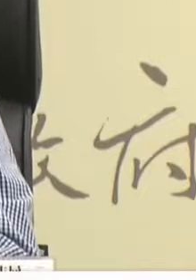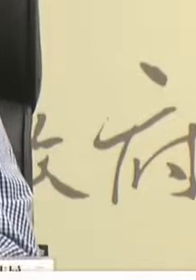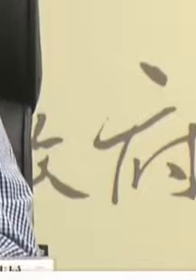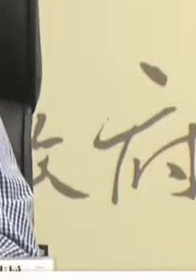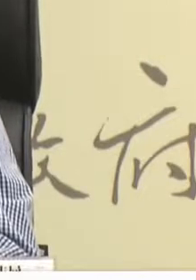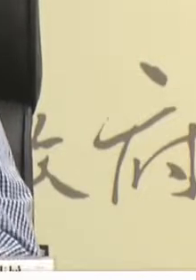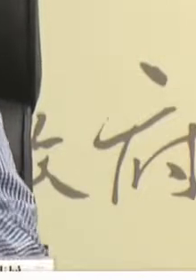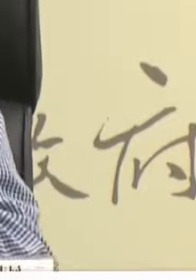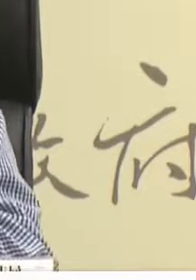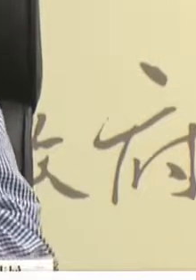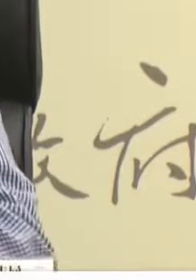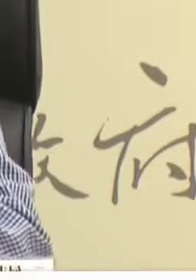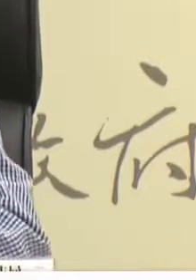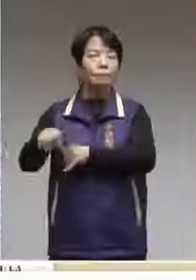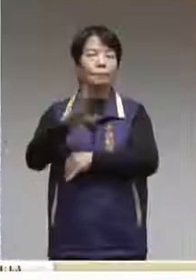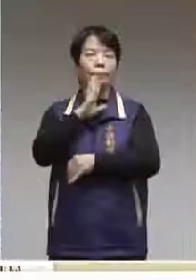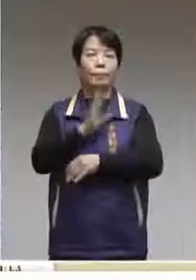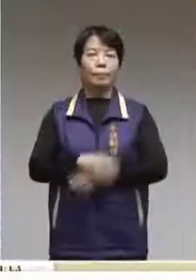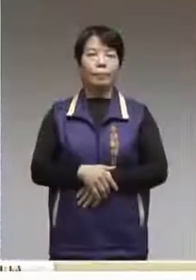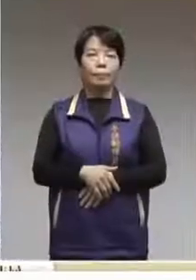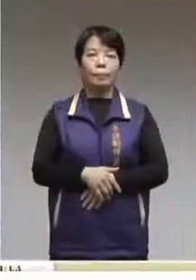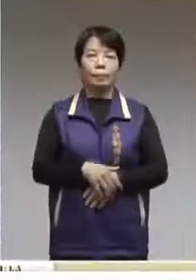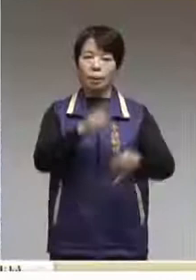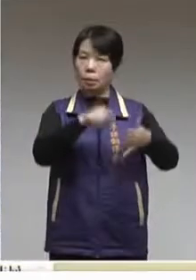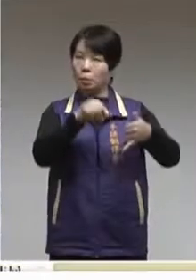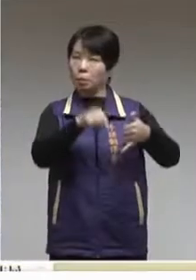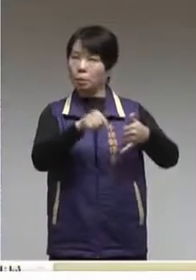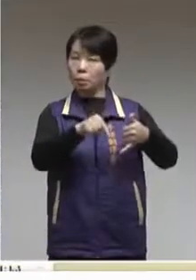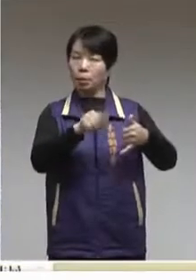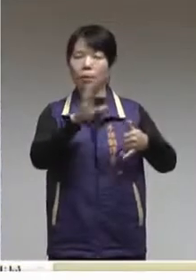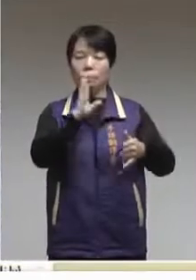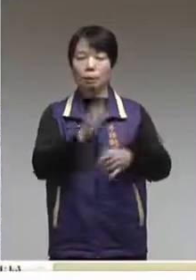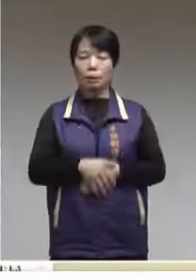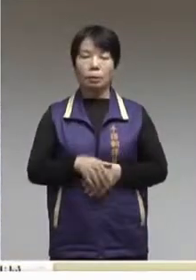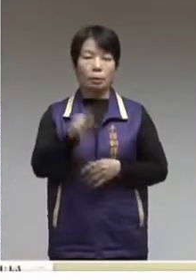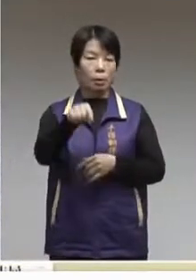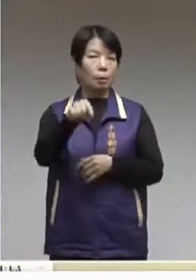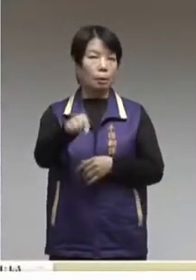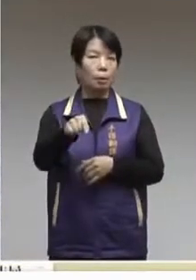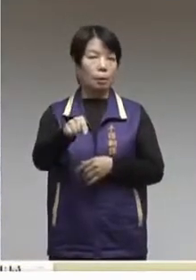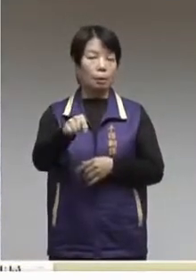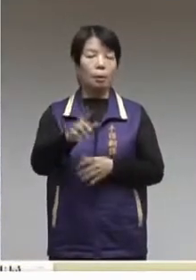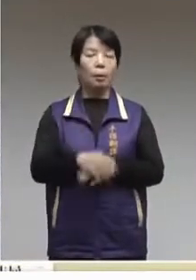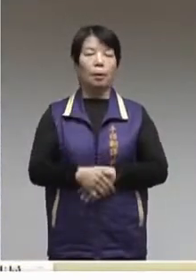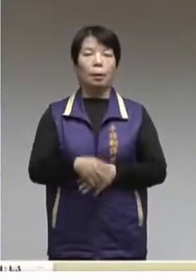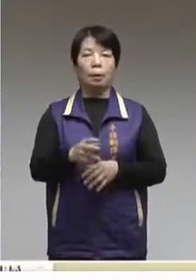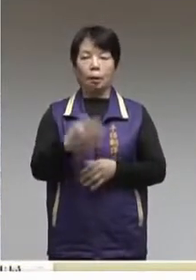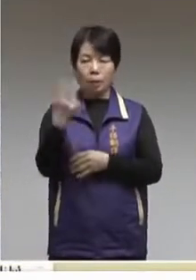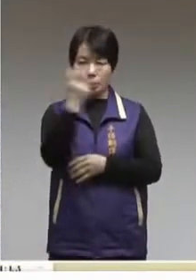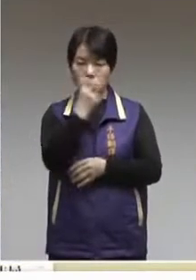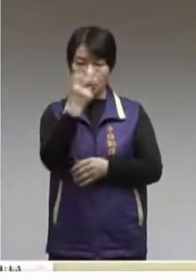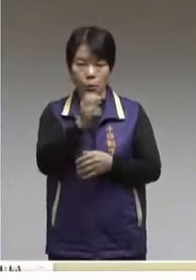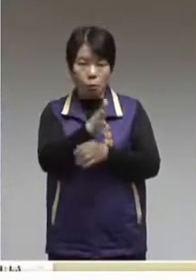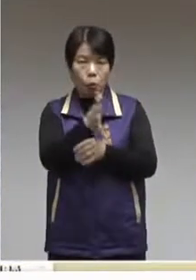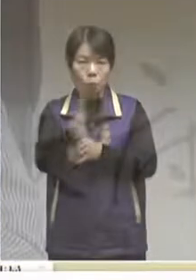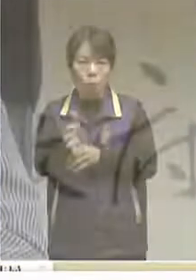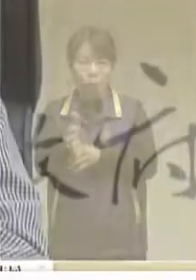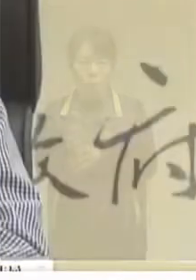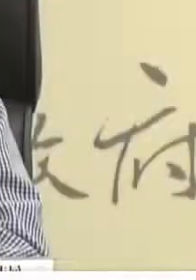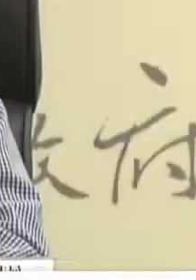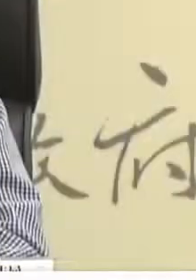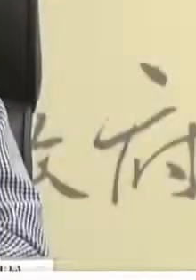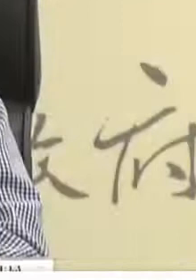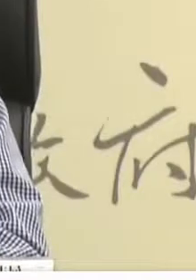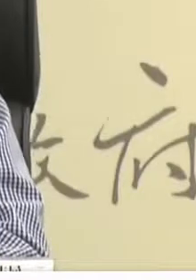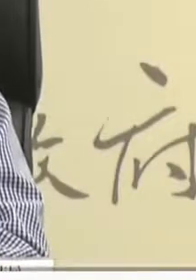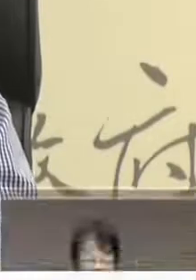状况的一个个案。那这个个案后来经该地方政府这边疫调确诊，那疫调的部分由该地方政府